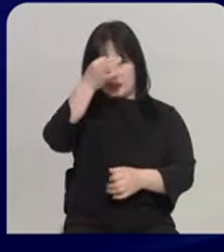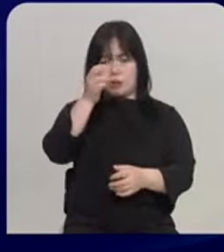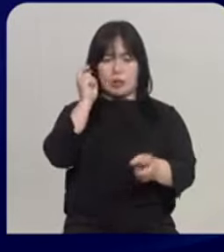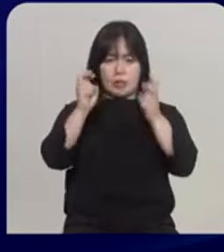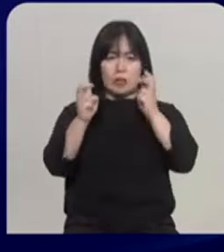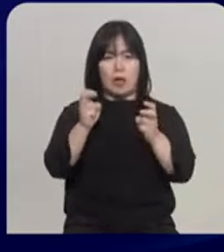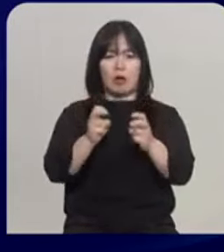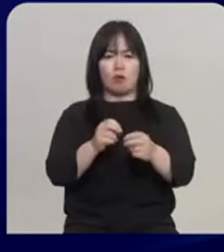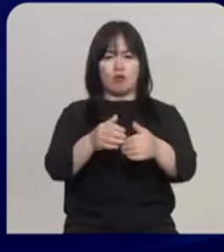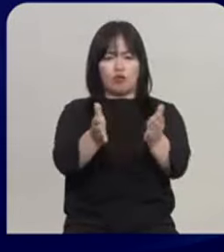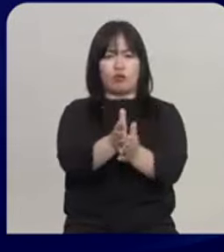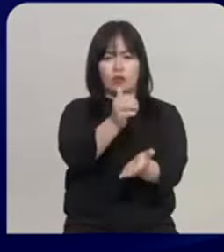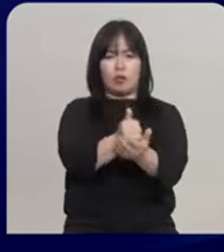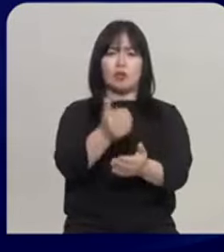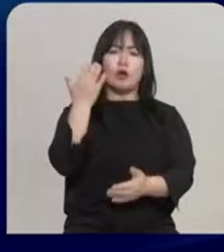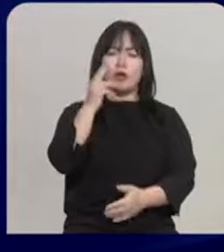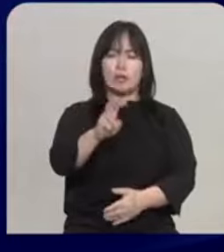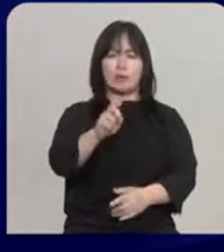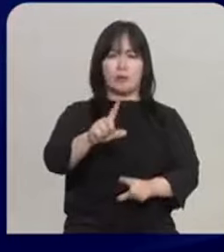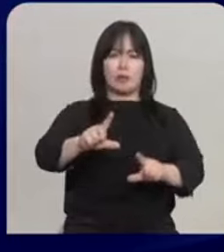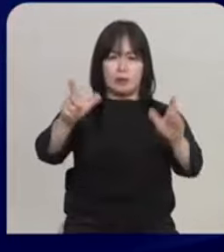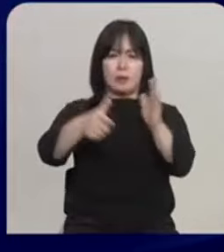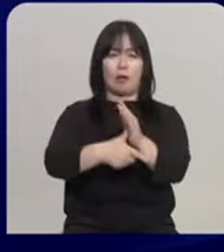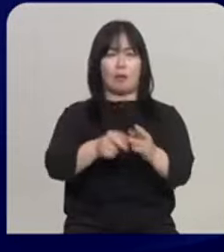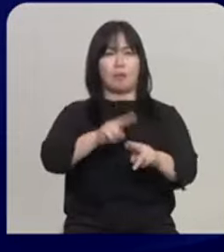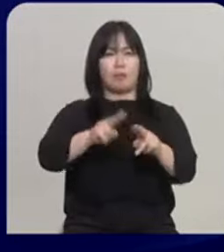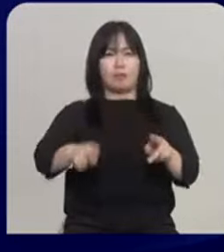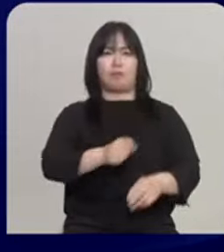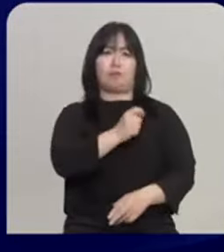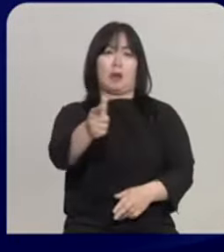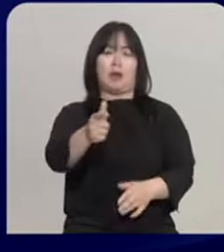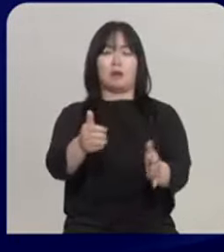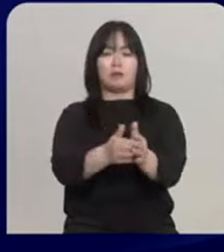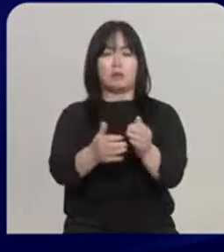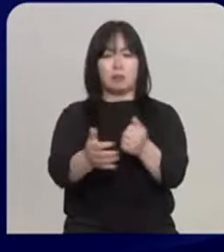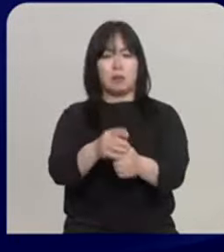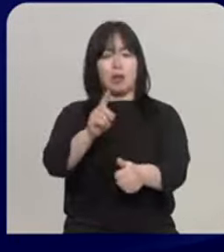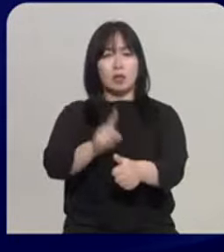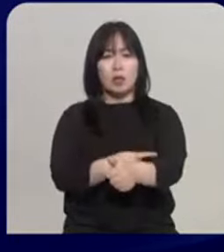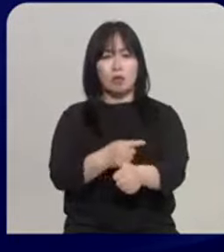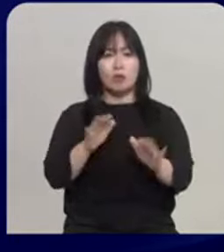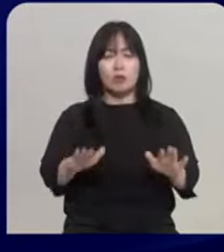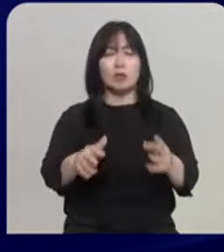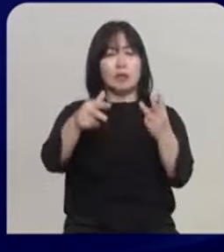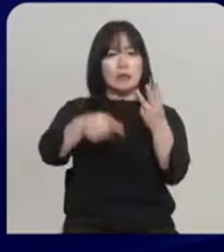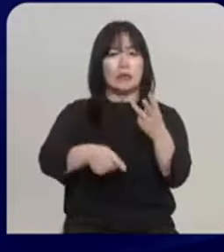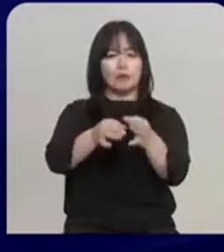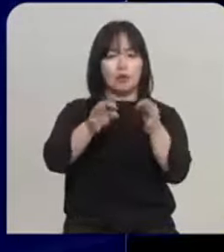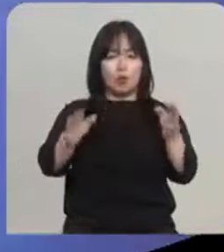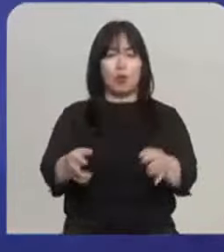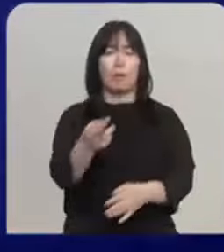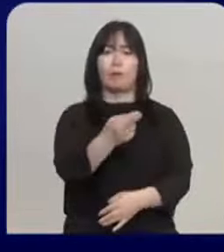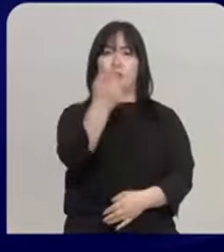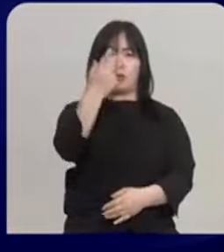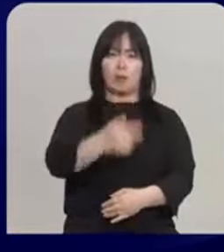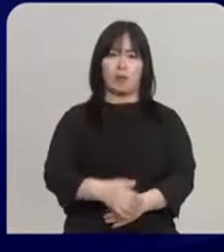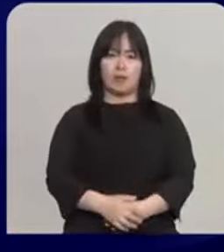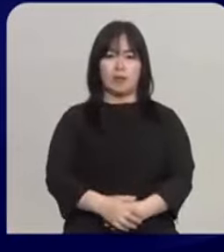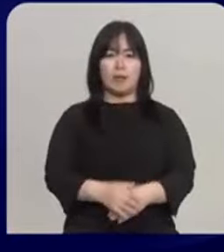갑질 논란 등으로 지난달 21일 돌연 사직서를 내면서 해당 지기가 3주 넘게 공석입니다